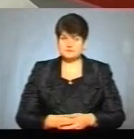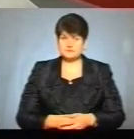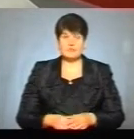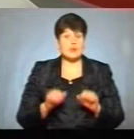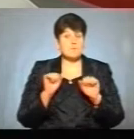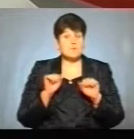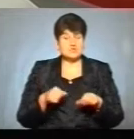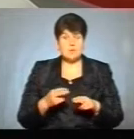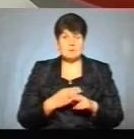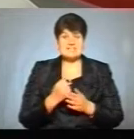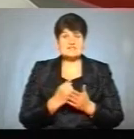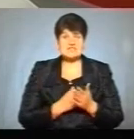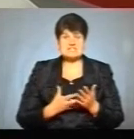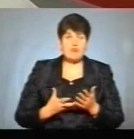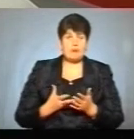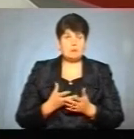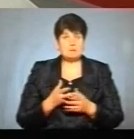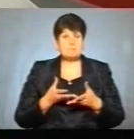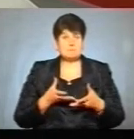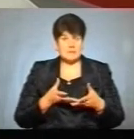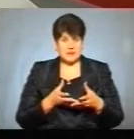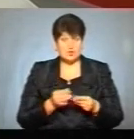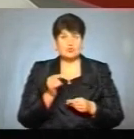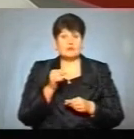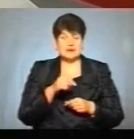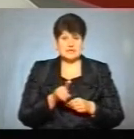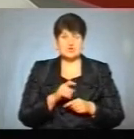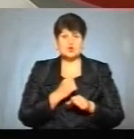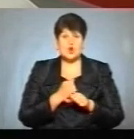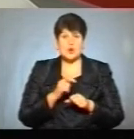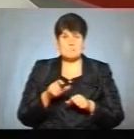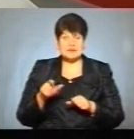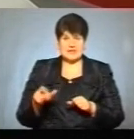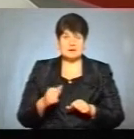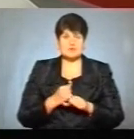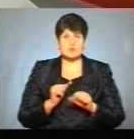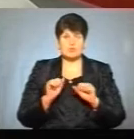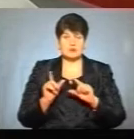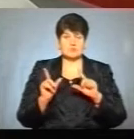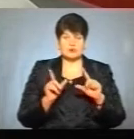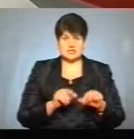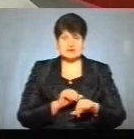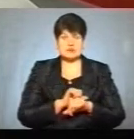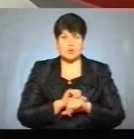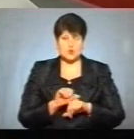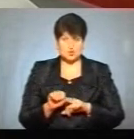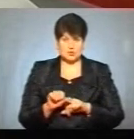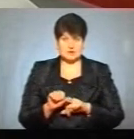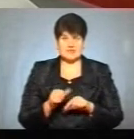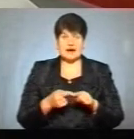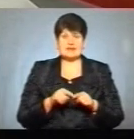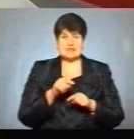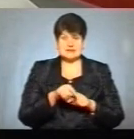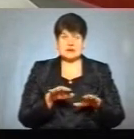Можливо, безвіз трохи вплинув на те, що робітники, які працювали, могли виїхати на роботу за кордон, а на це місце